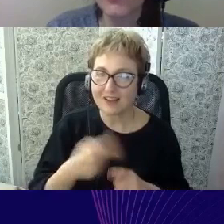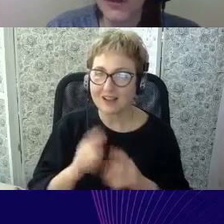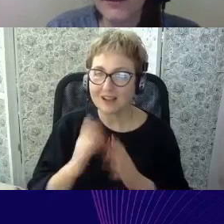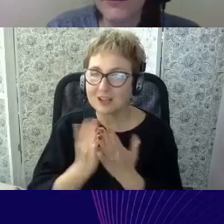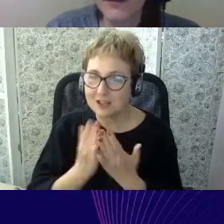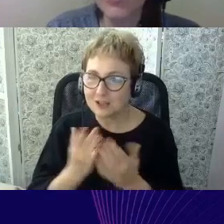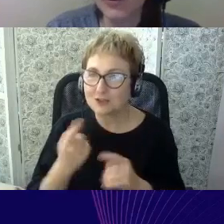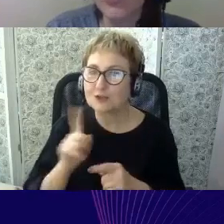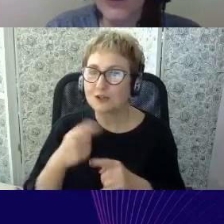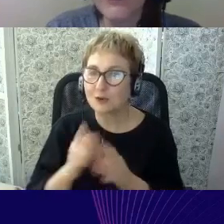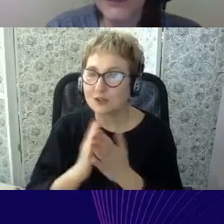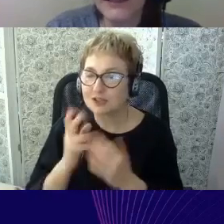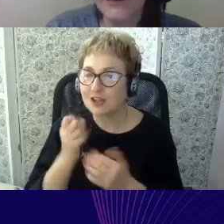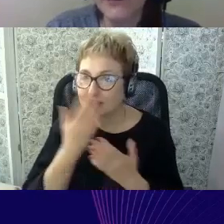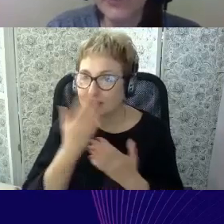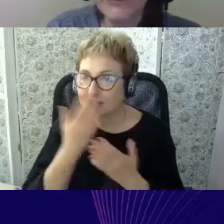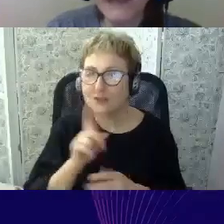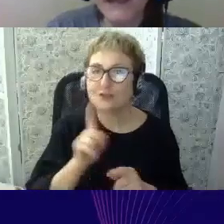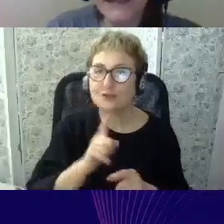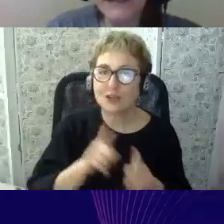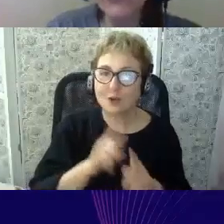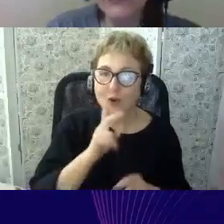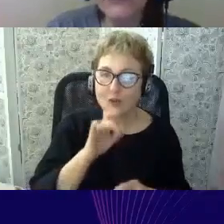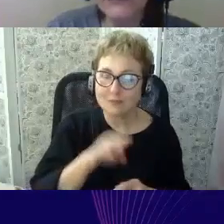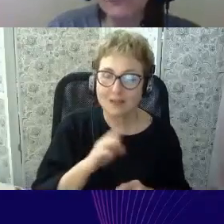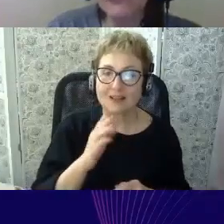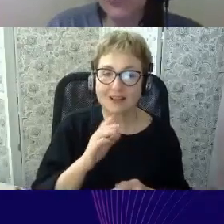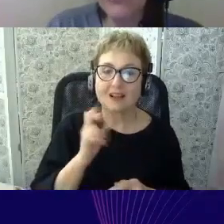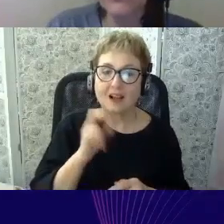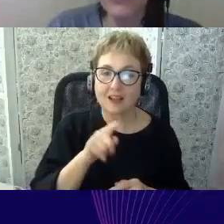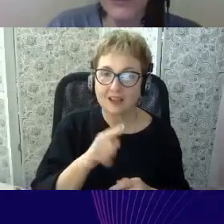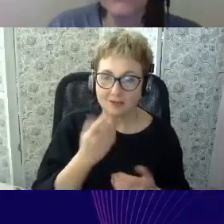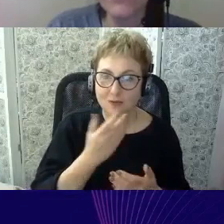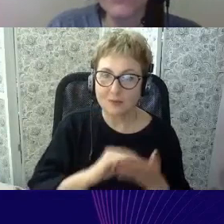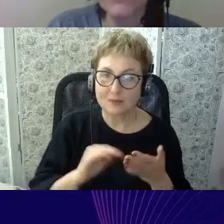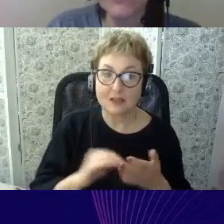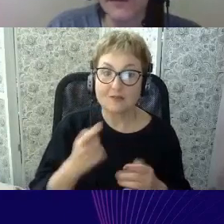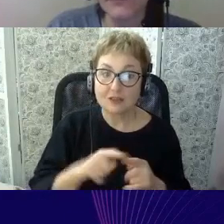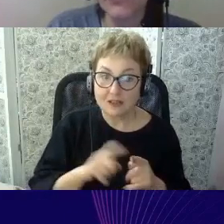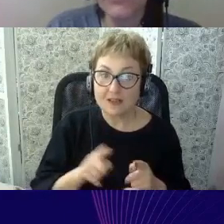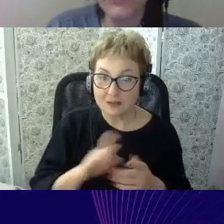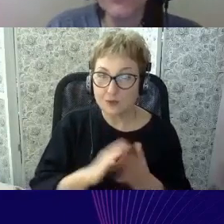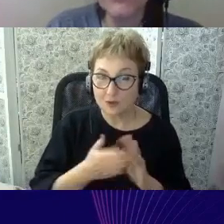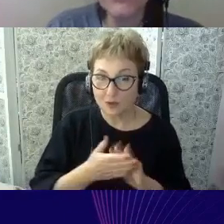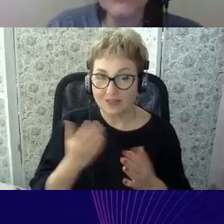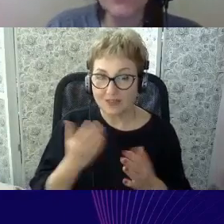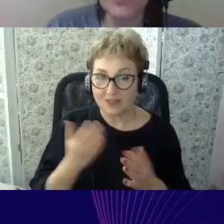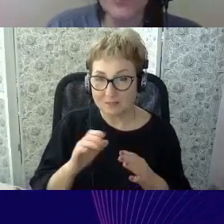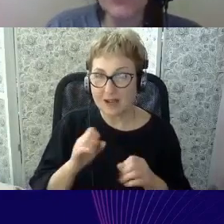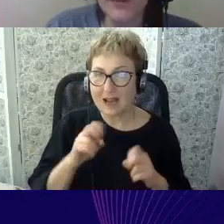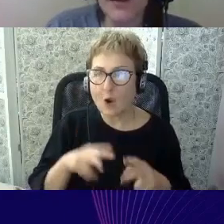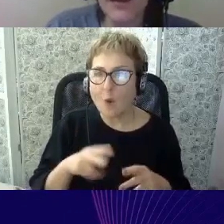ее читать, да, и что такое конспект и как его писать. Ну, если условно, то да, наверное, это так. То есть